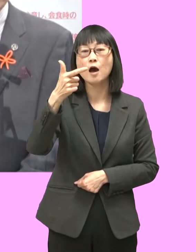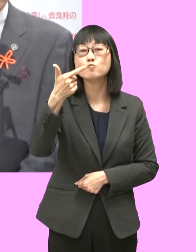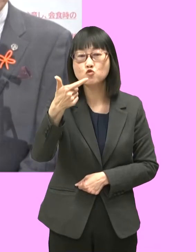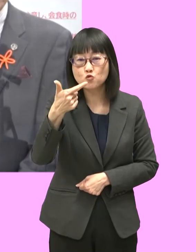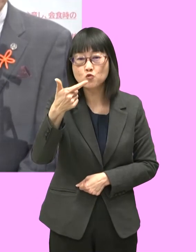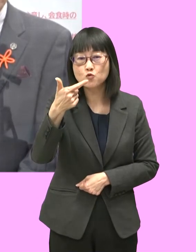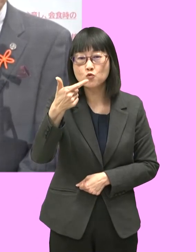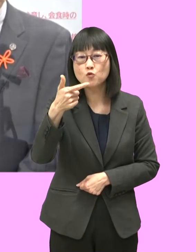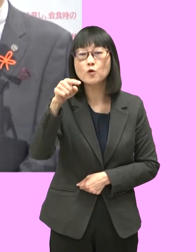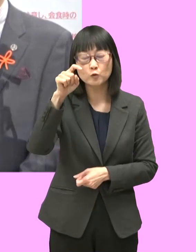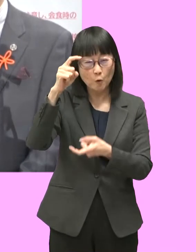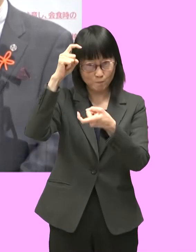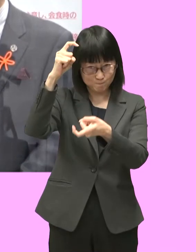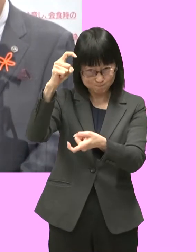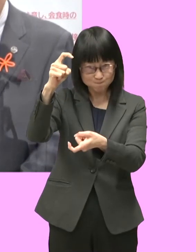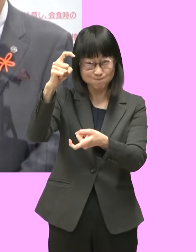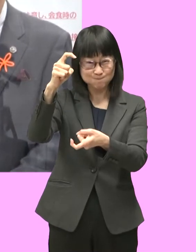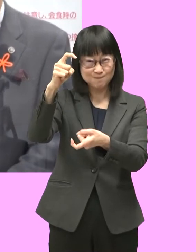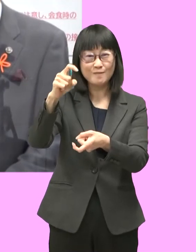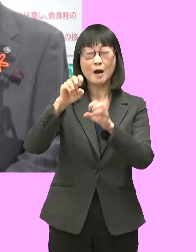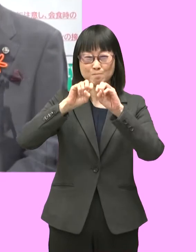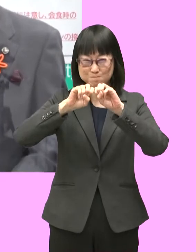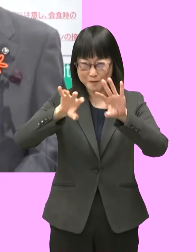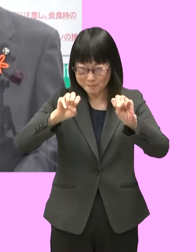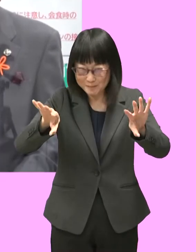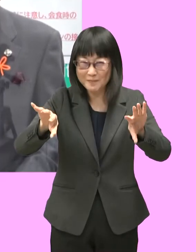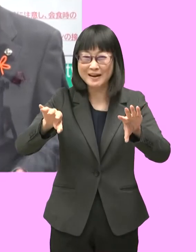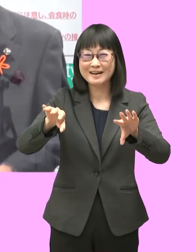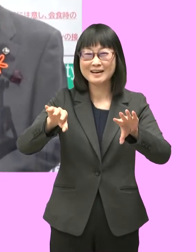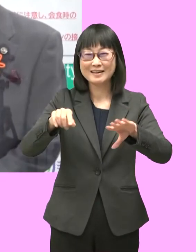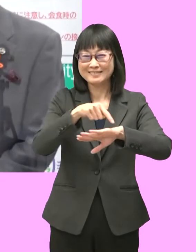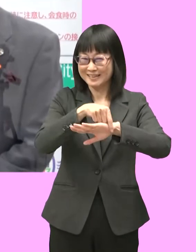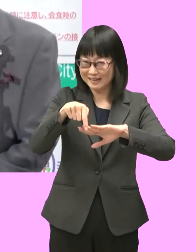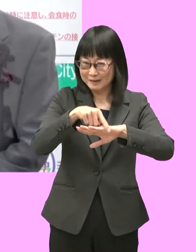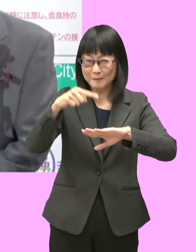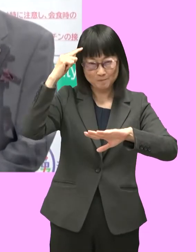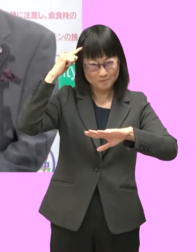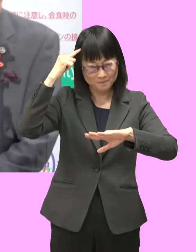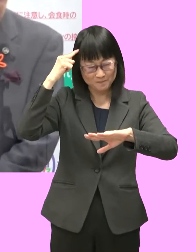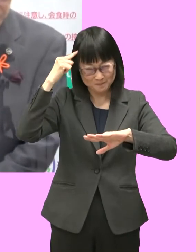た策を打っていきたいなというふうに考えております。